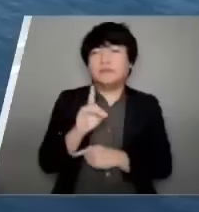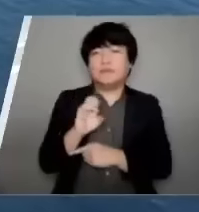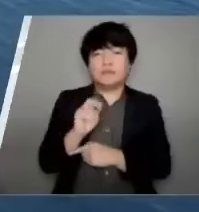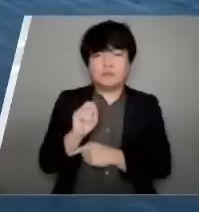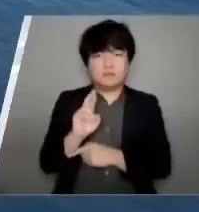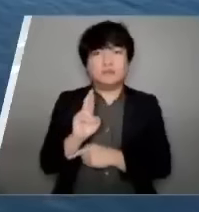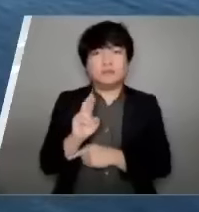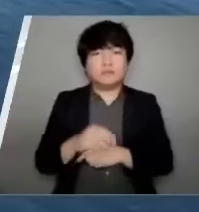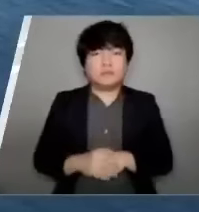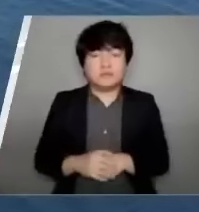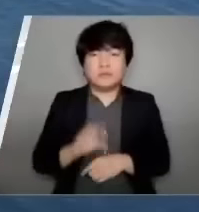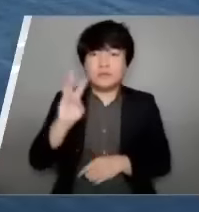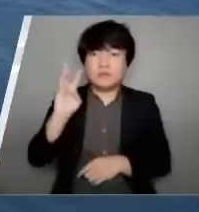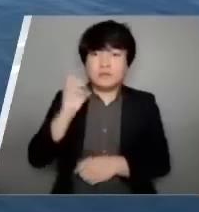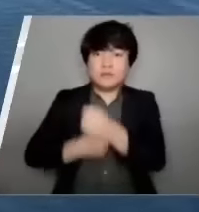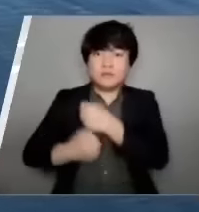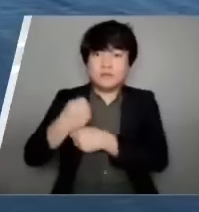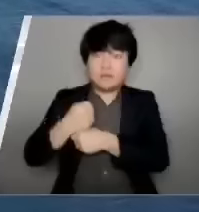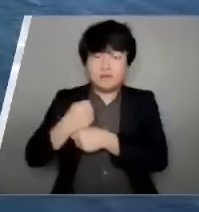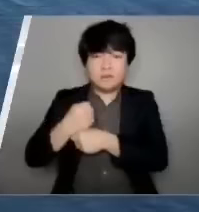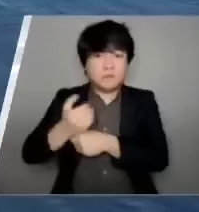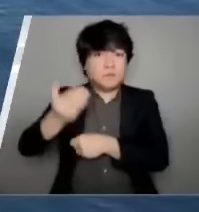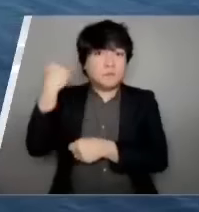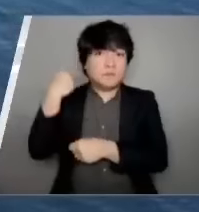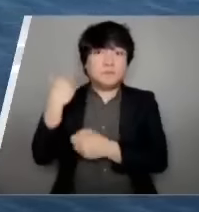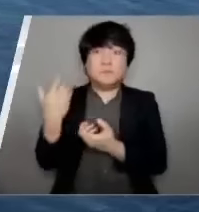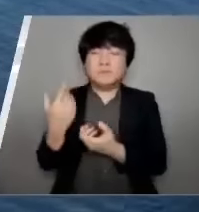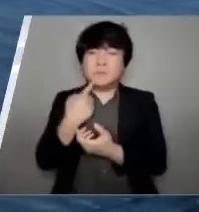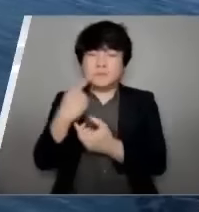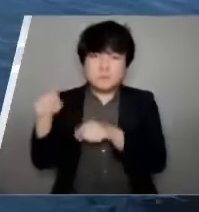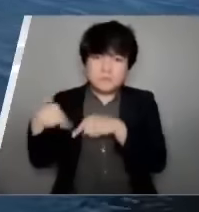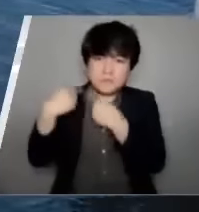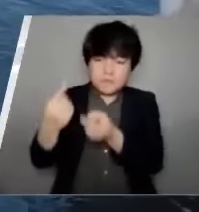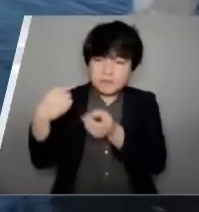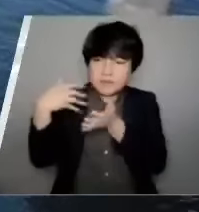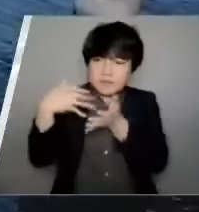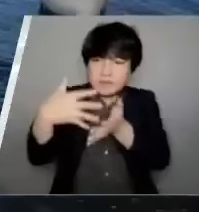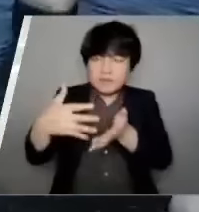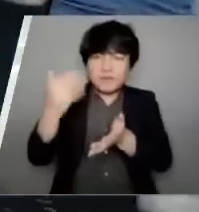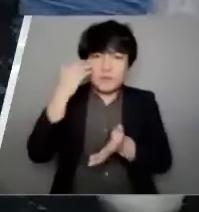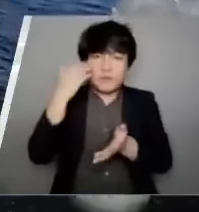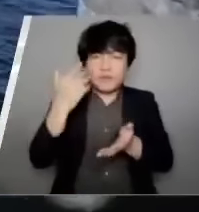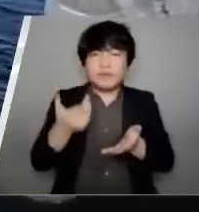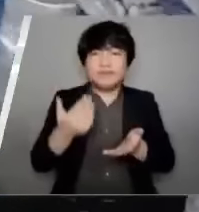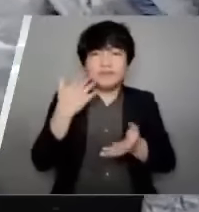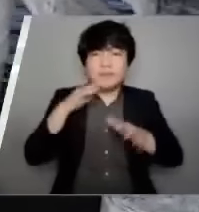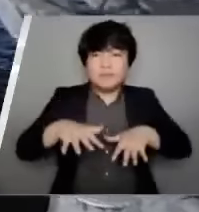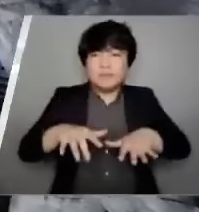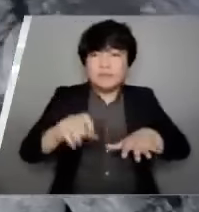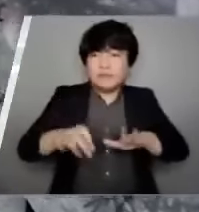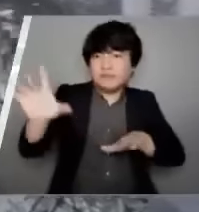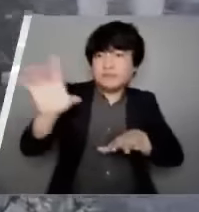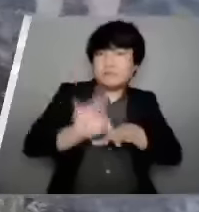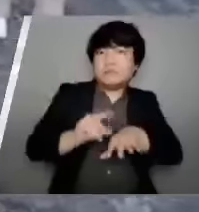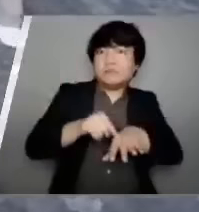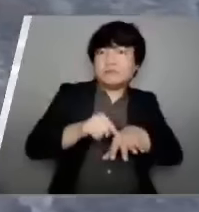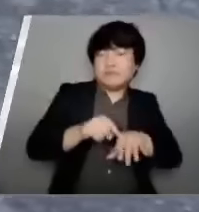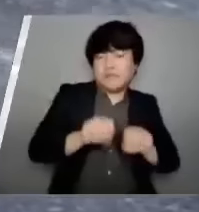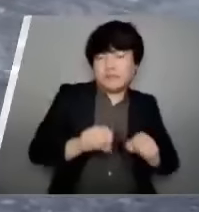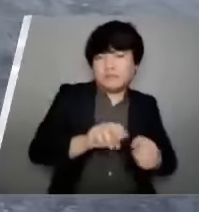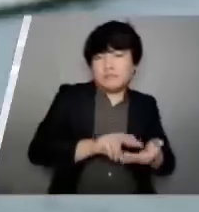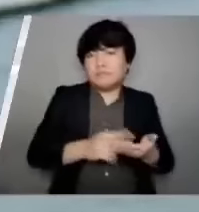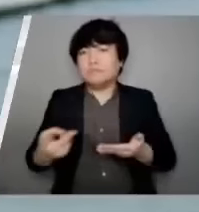na nakalilipas matapos simulan ang pag-aaral sa floating solar project. Pero patuloy pa rin itong tinututulan ng mga maliliit na mangingisda